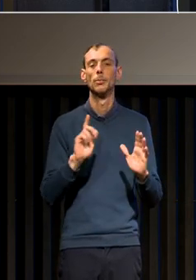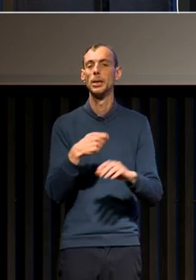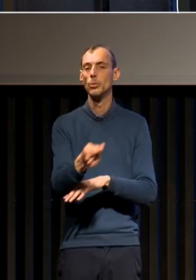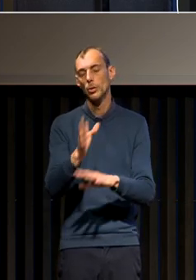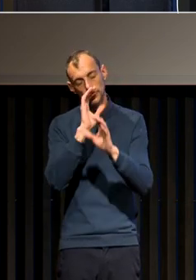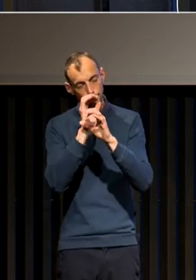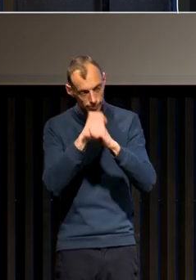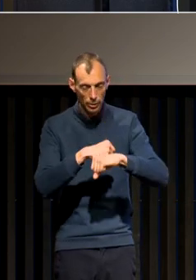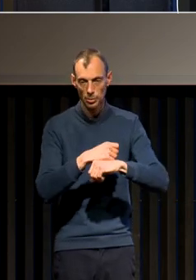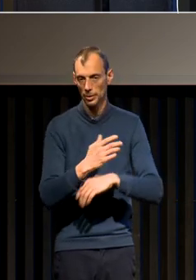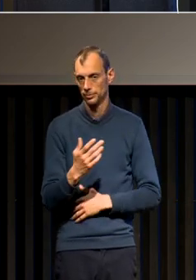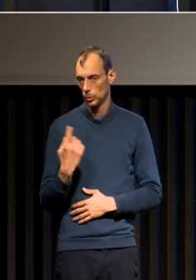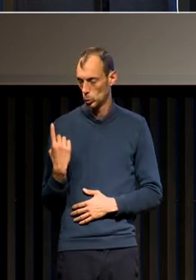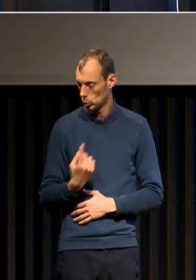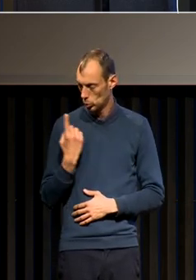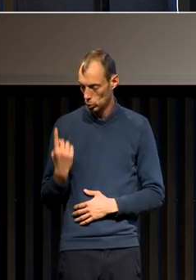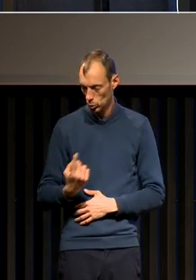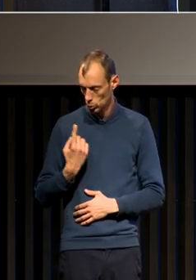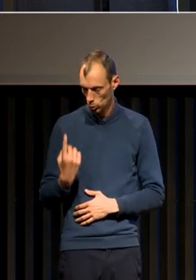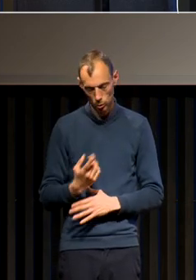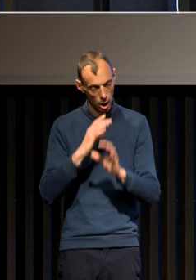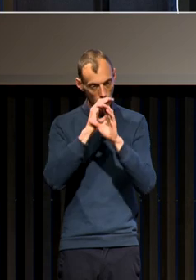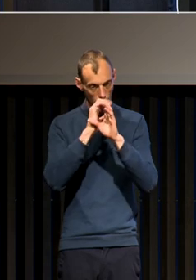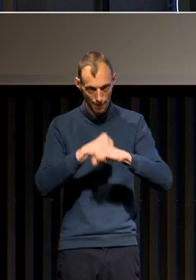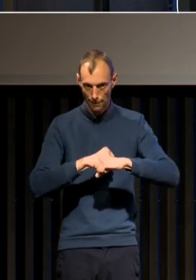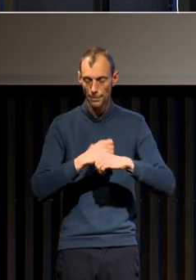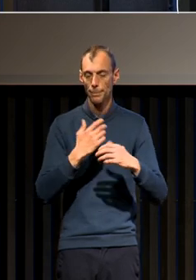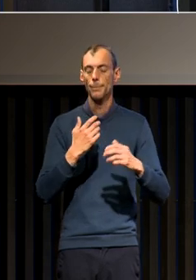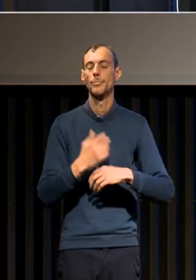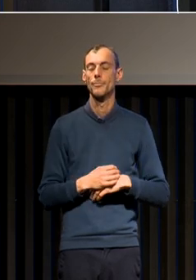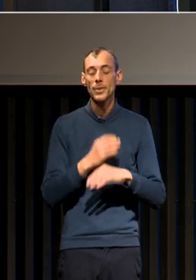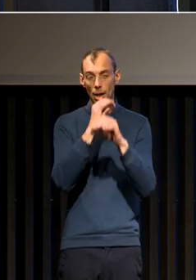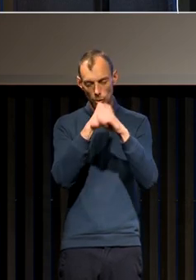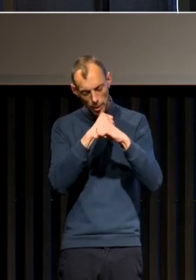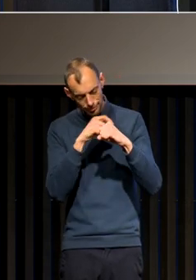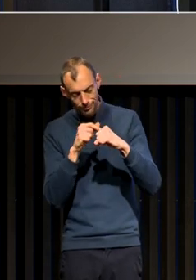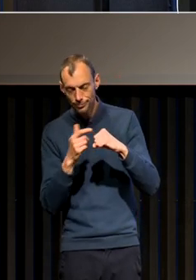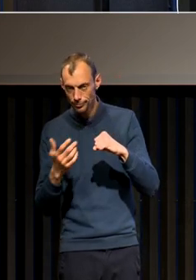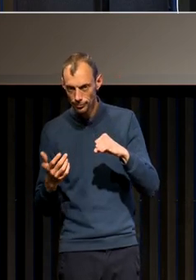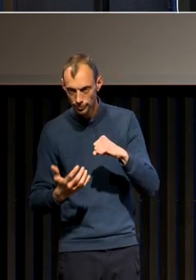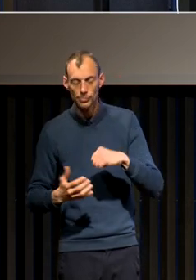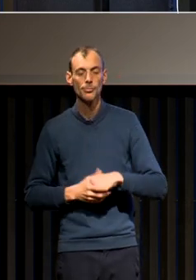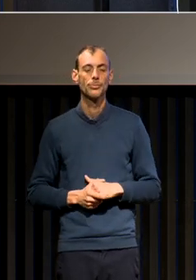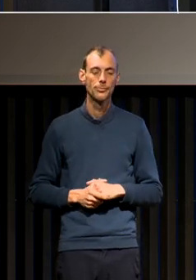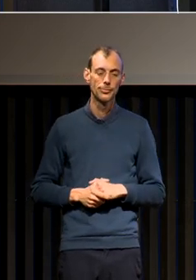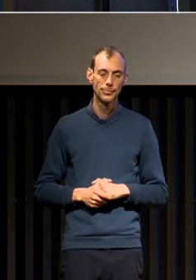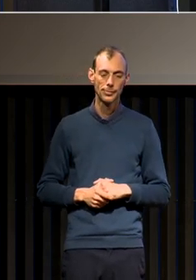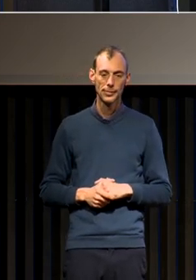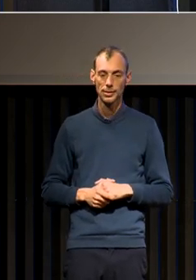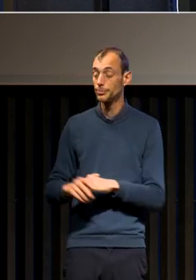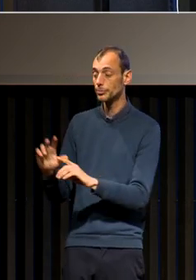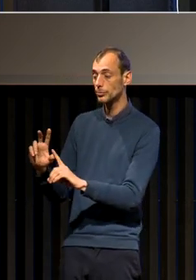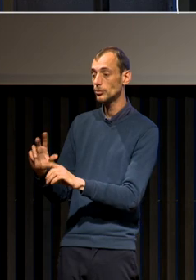anonyme. L'anonymat, c'est que le tiers donneur ne peut connaître l'identité